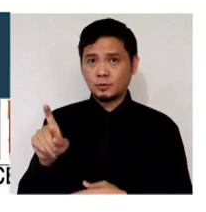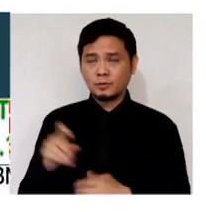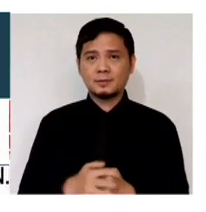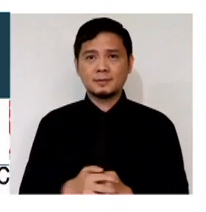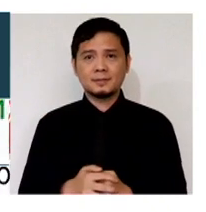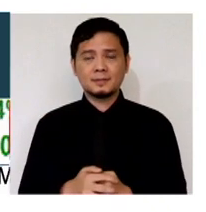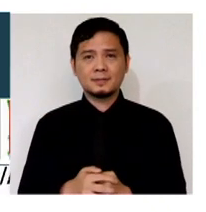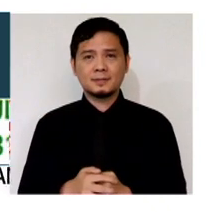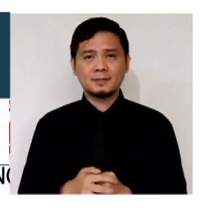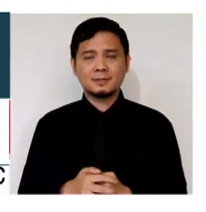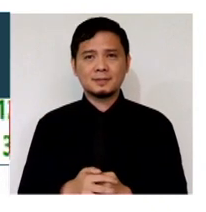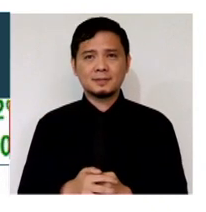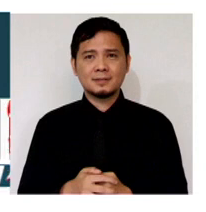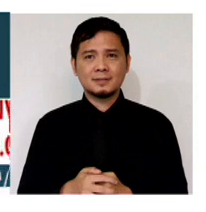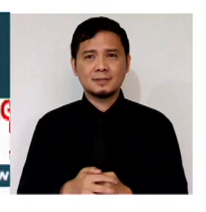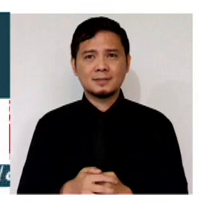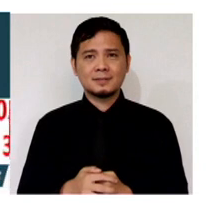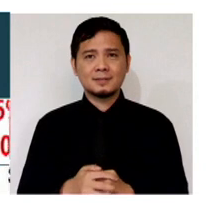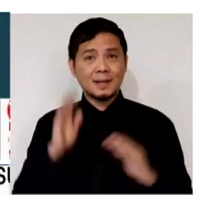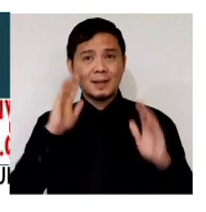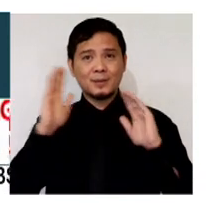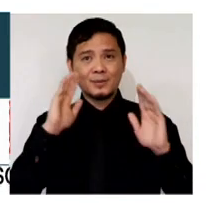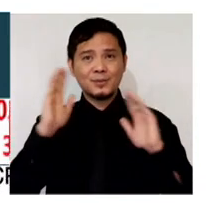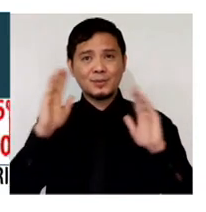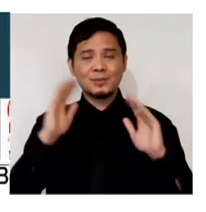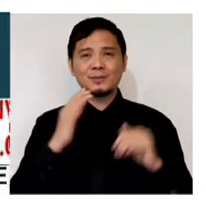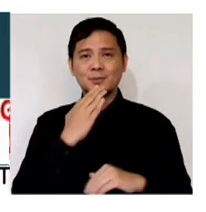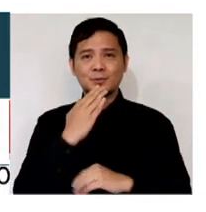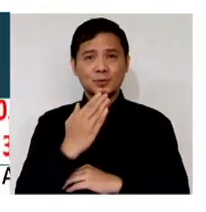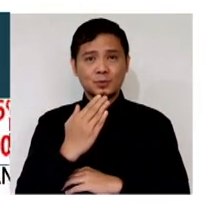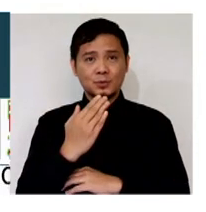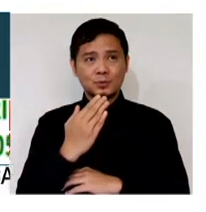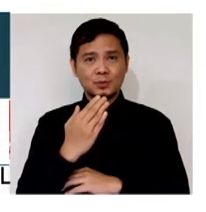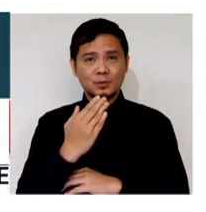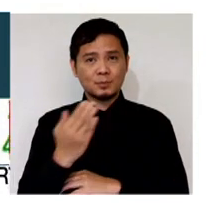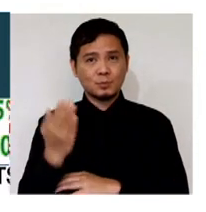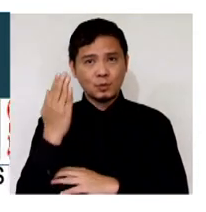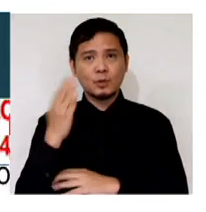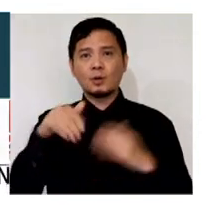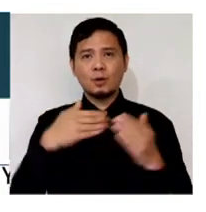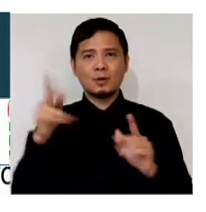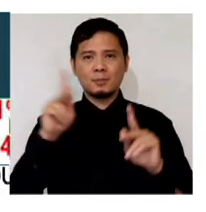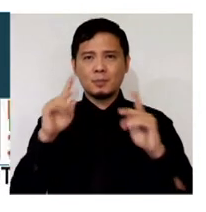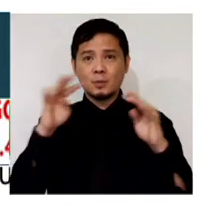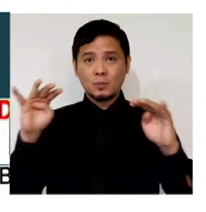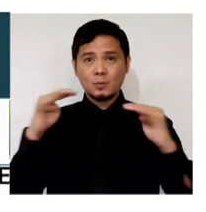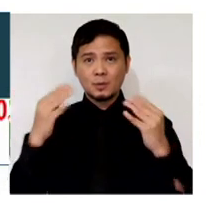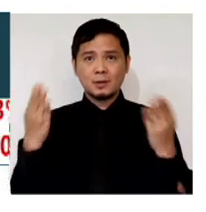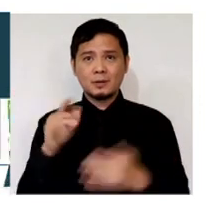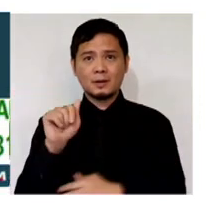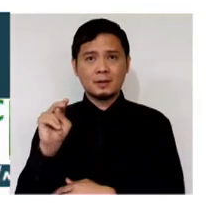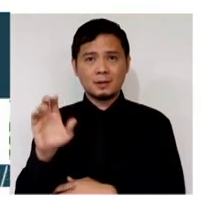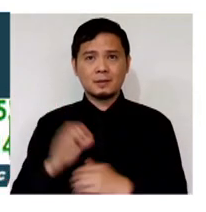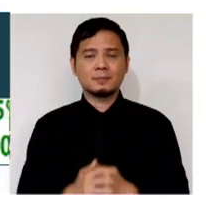Magandang tanghali, Carmina, at magandang tanghali sa lahat ng nanonood sa ANC. Kamusta po